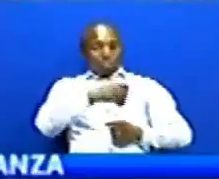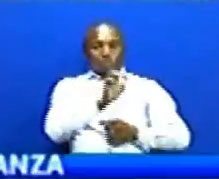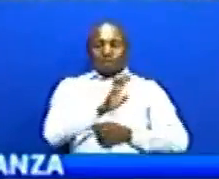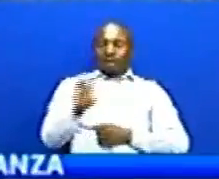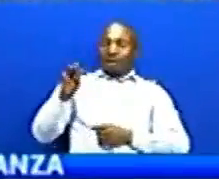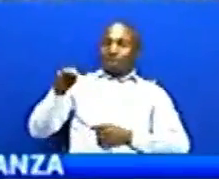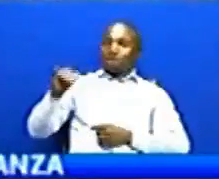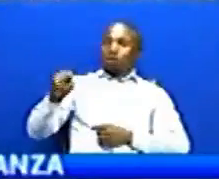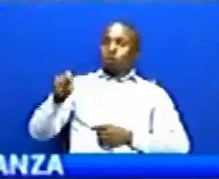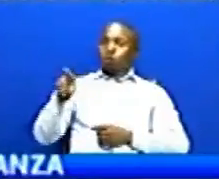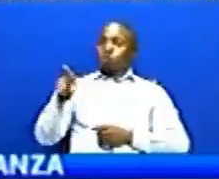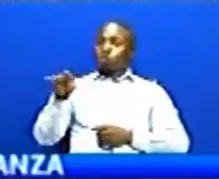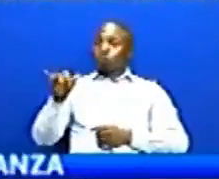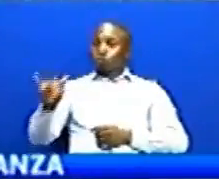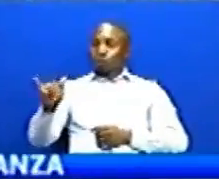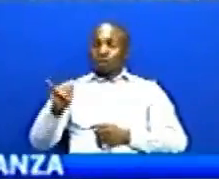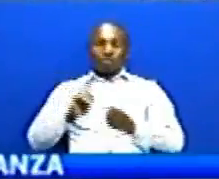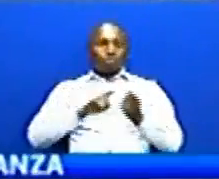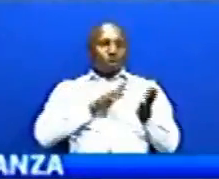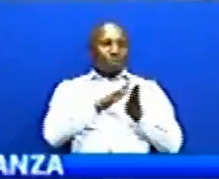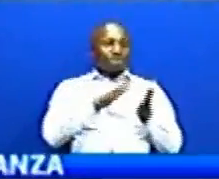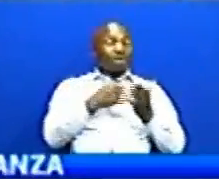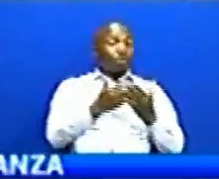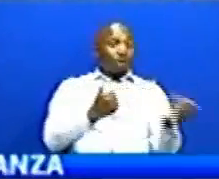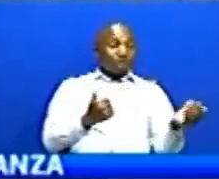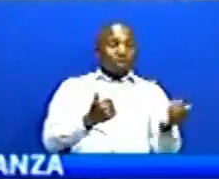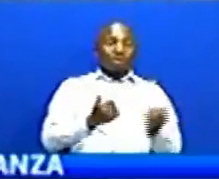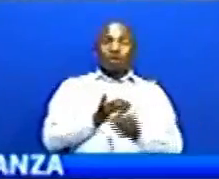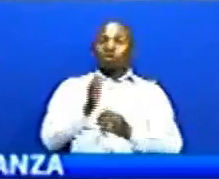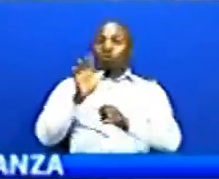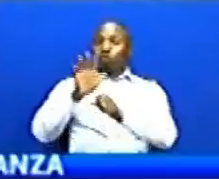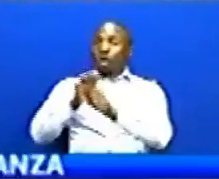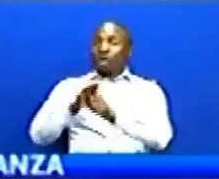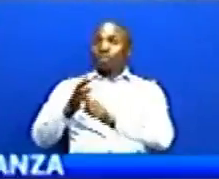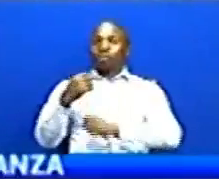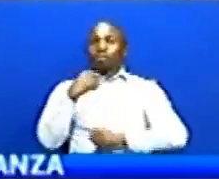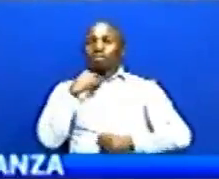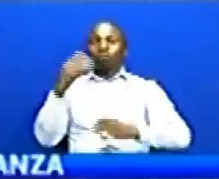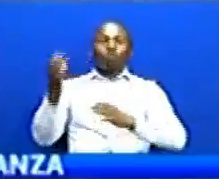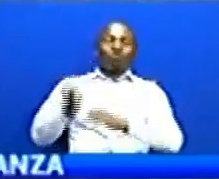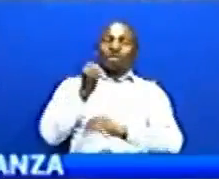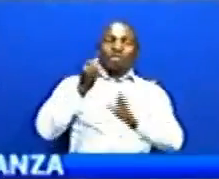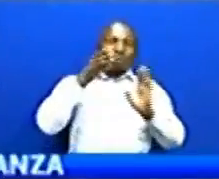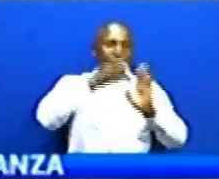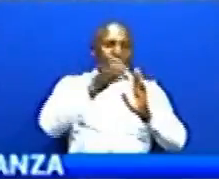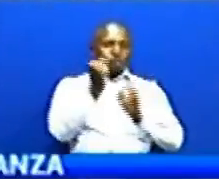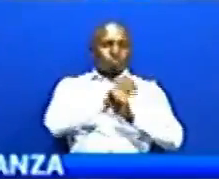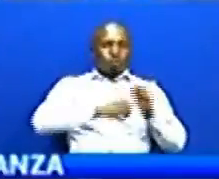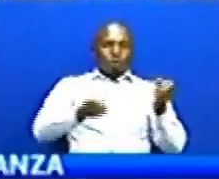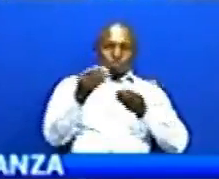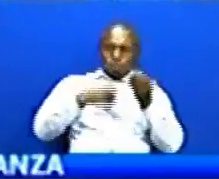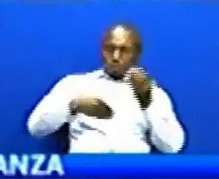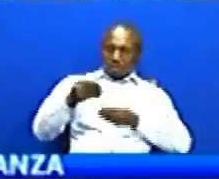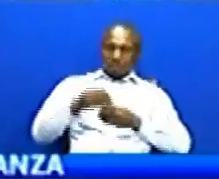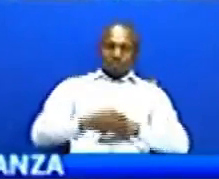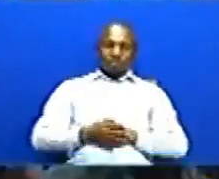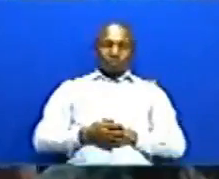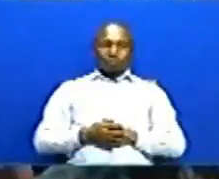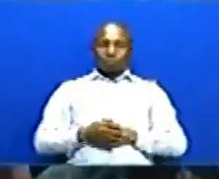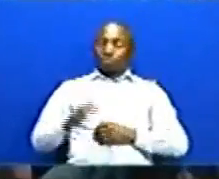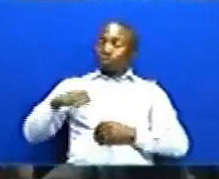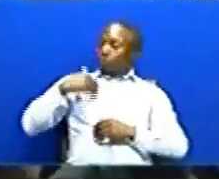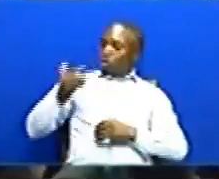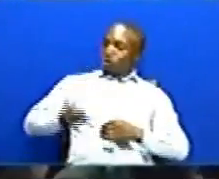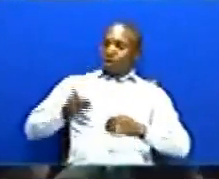Mwanza wameeleza sababu zinazochangia wengi wao kutofikia malengo ya kujikwamua kiuchumi. Lakini wanawake